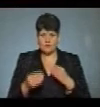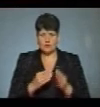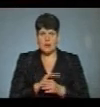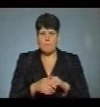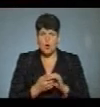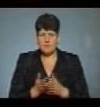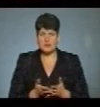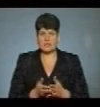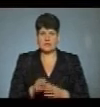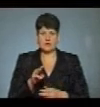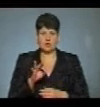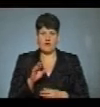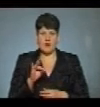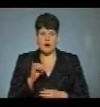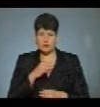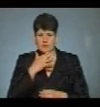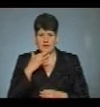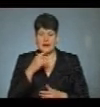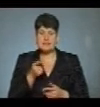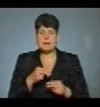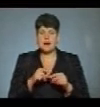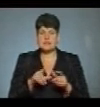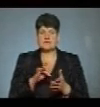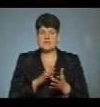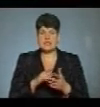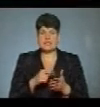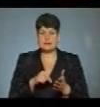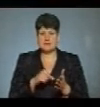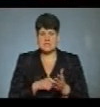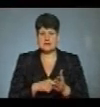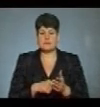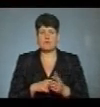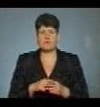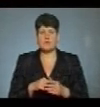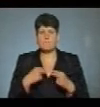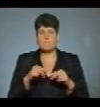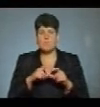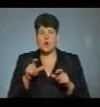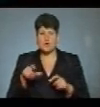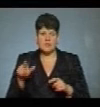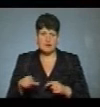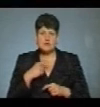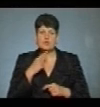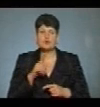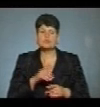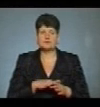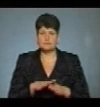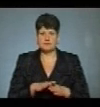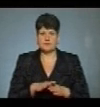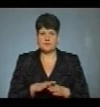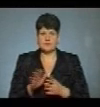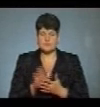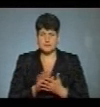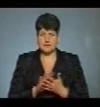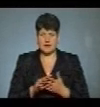І товару досить. А це магазин в центрі міста. Продавчиня Василина Черній розповіла, яких вимог карантину дотримується. Дезінфікуємо